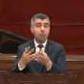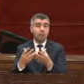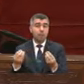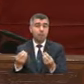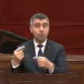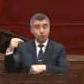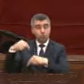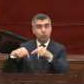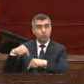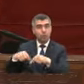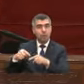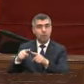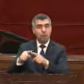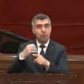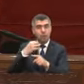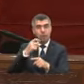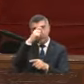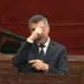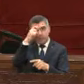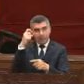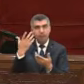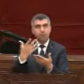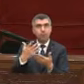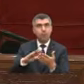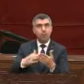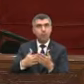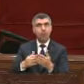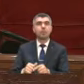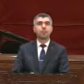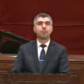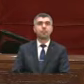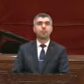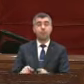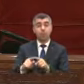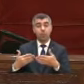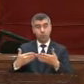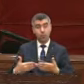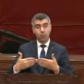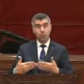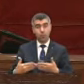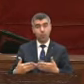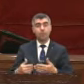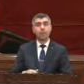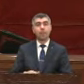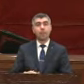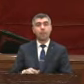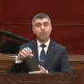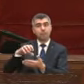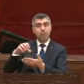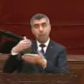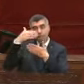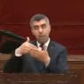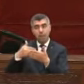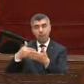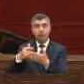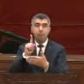ديالنا خلال المقام الصيفي ديالهم من خلال أننا اليوم كيتوفر لكل مغربي